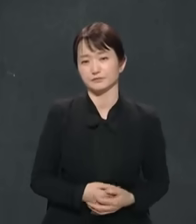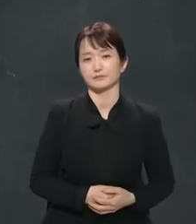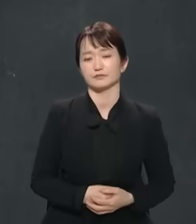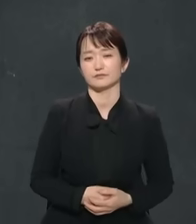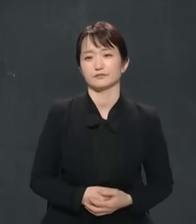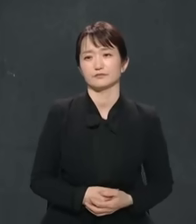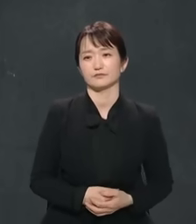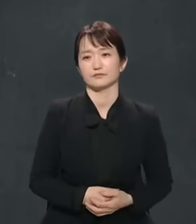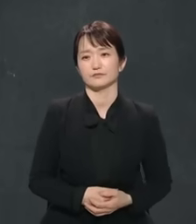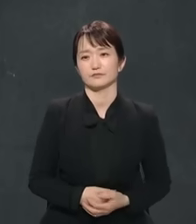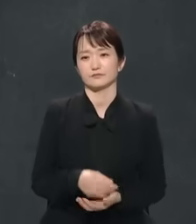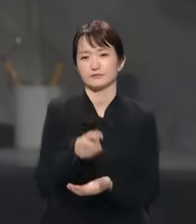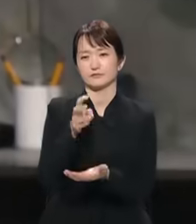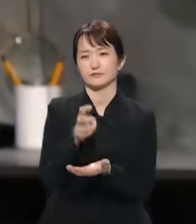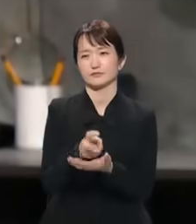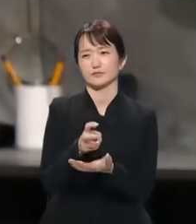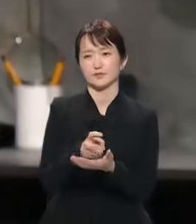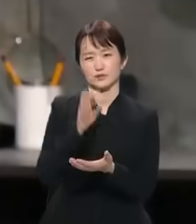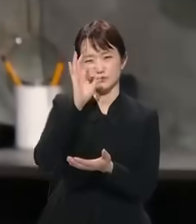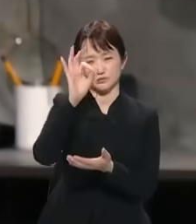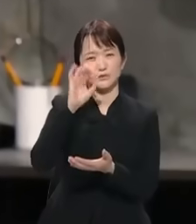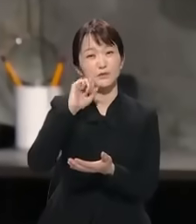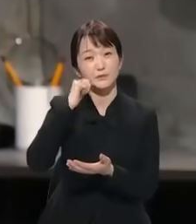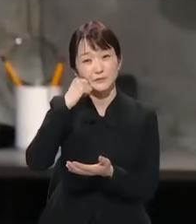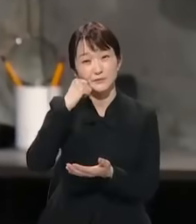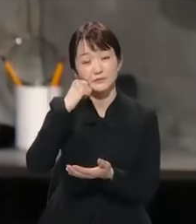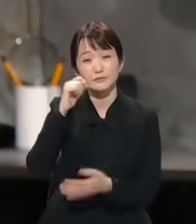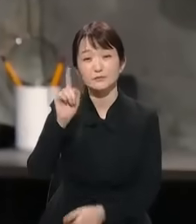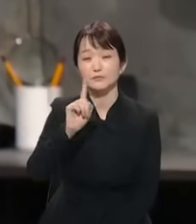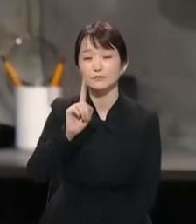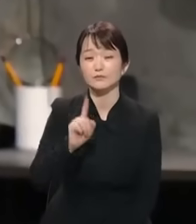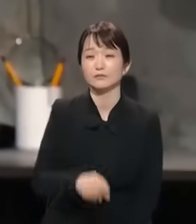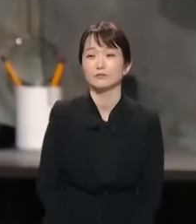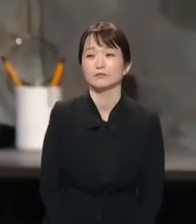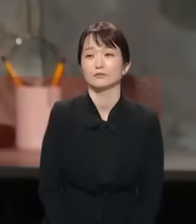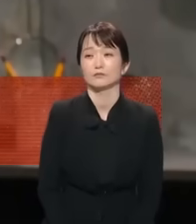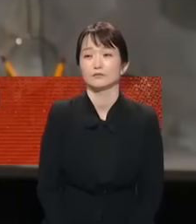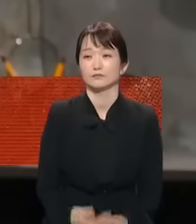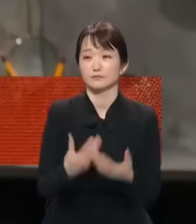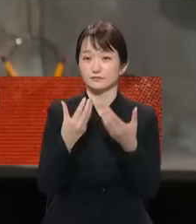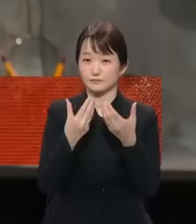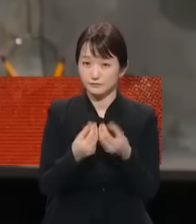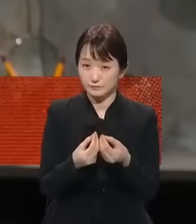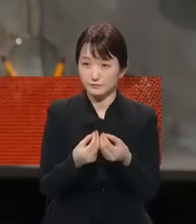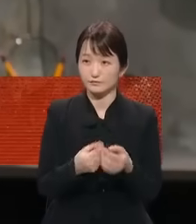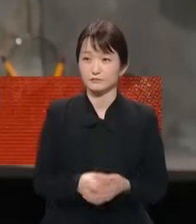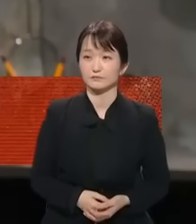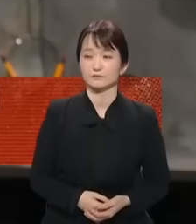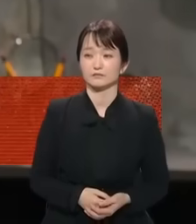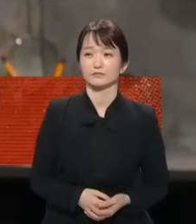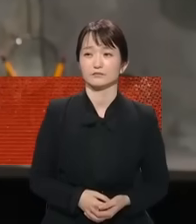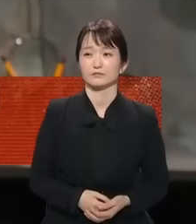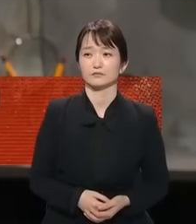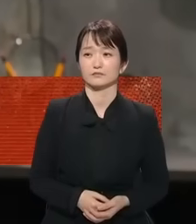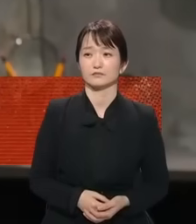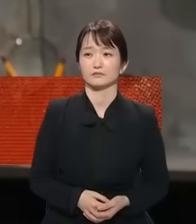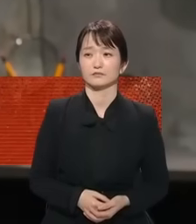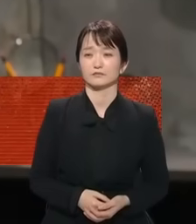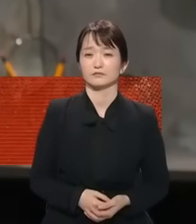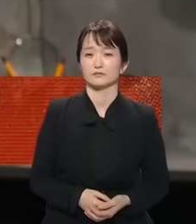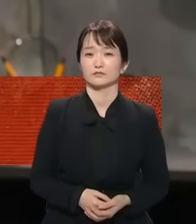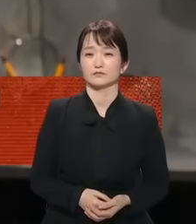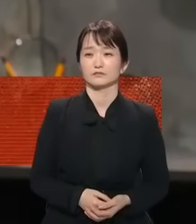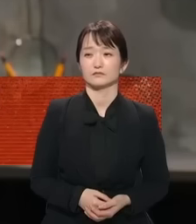변호사님부터. 법적으로는 좀 쉽지 않아 보이거든요. 제가 봤을 때는. 뭐가요? 뭐 예를 들어서 이게 한정 승인을 했다 그러면 한정